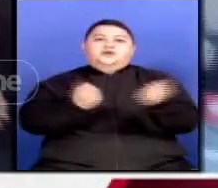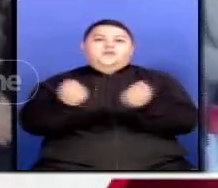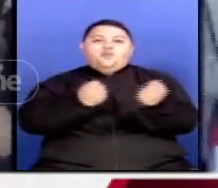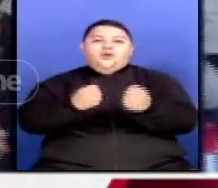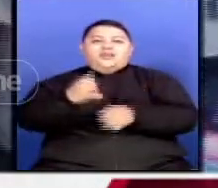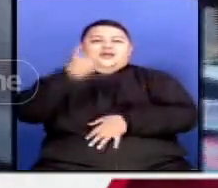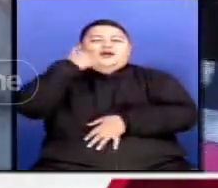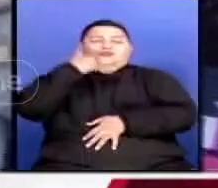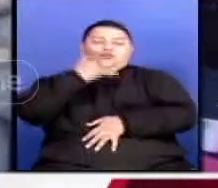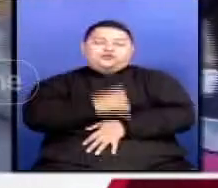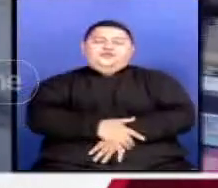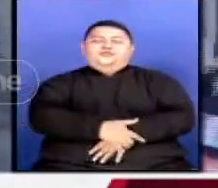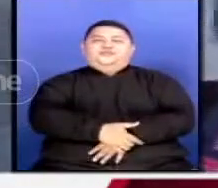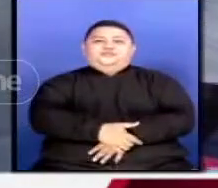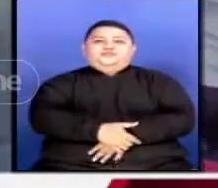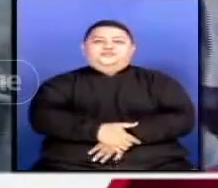dan handphone.